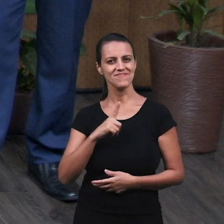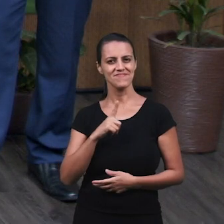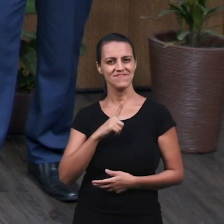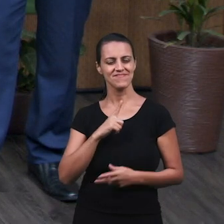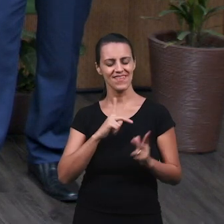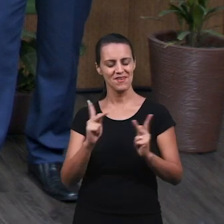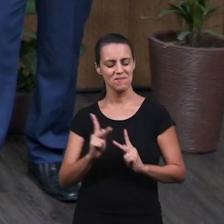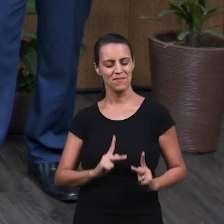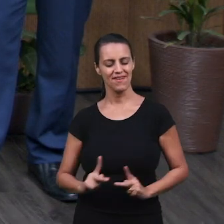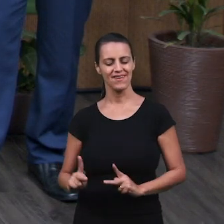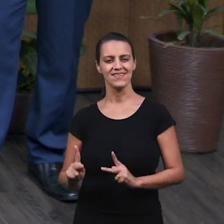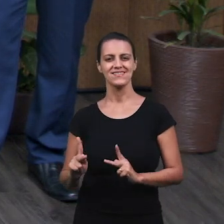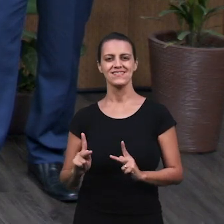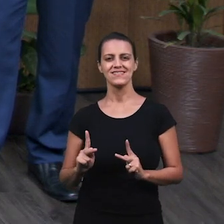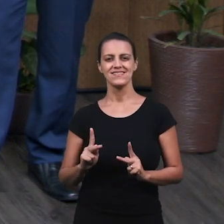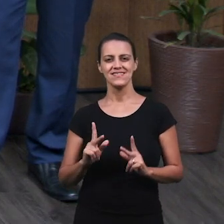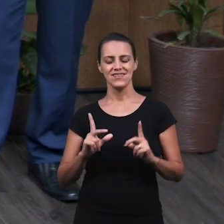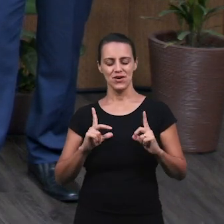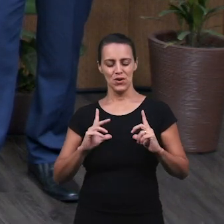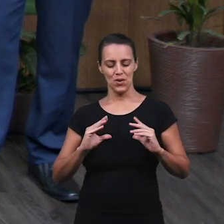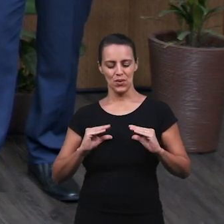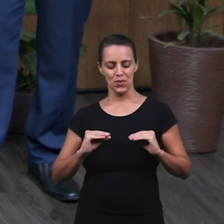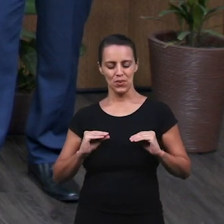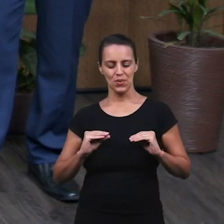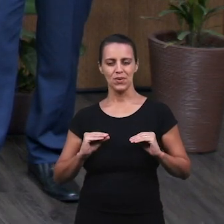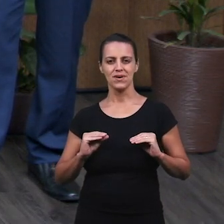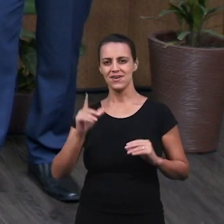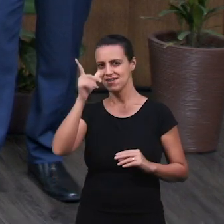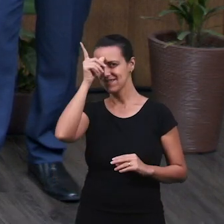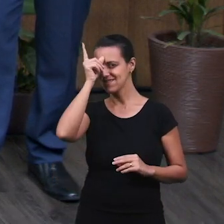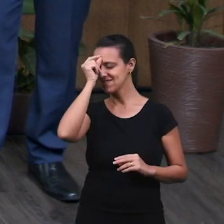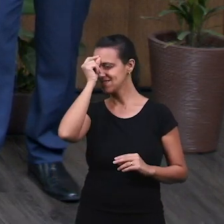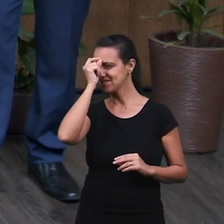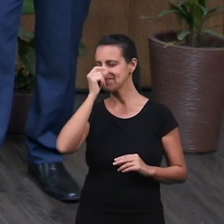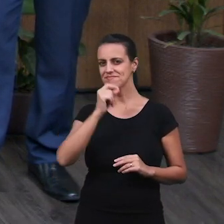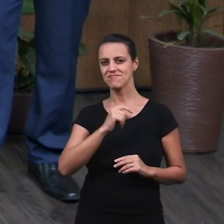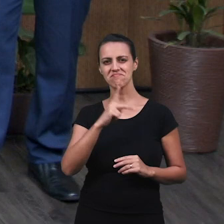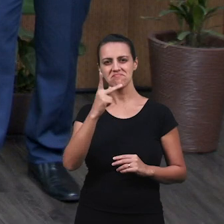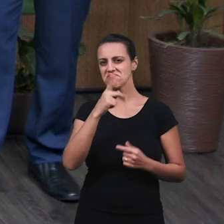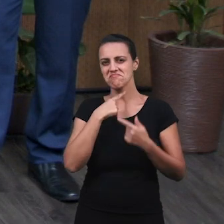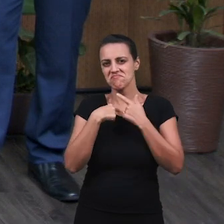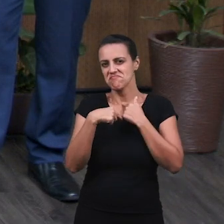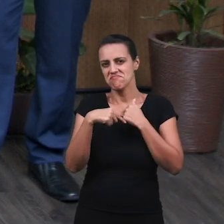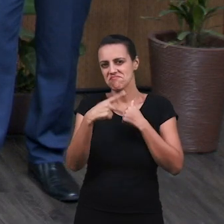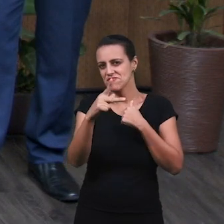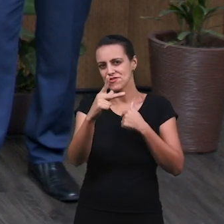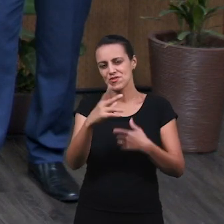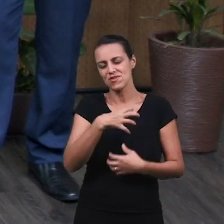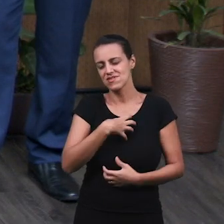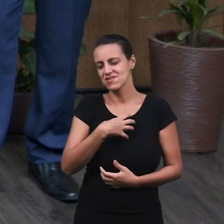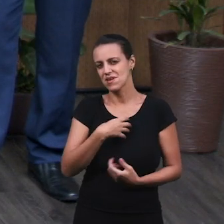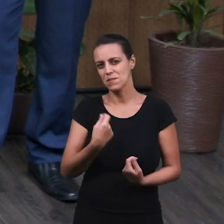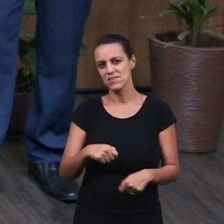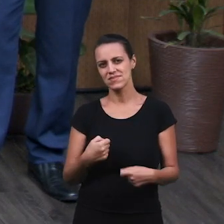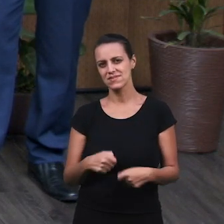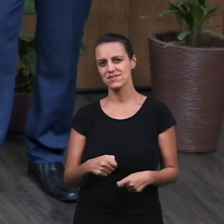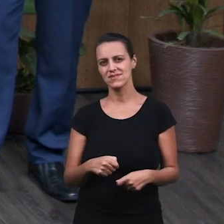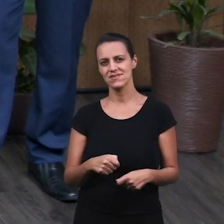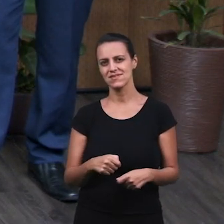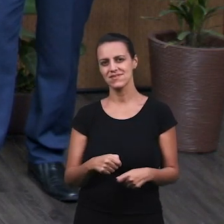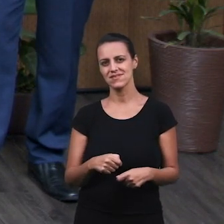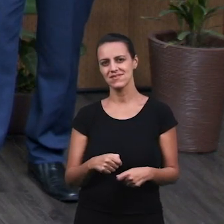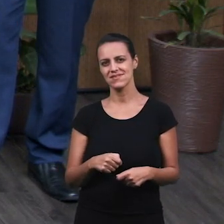soulagement, avec ceux que vous avez besoin pour avoir une expérience avec